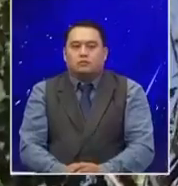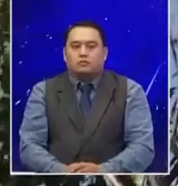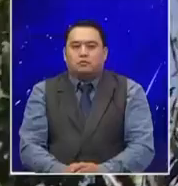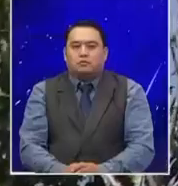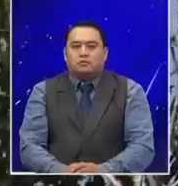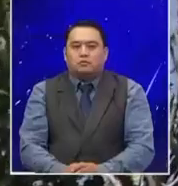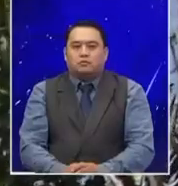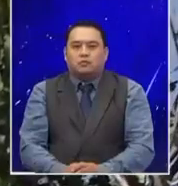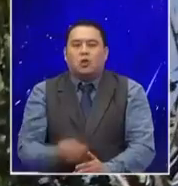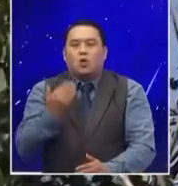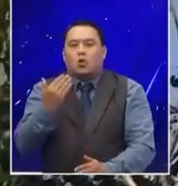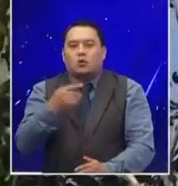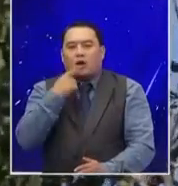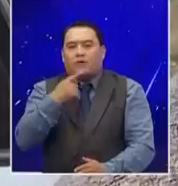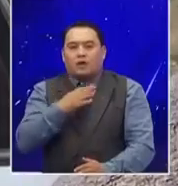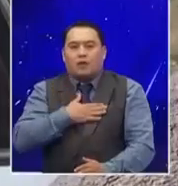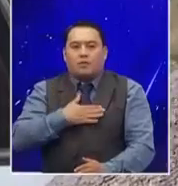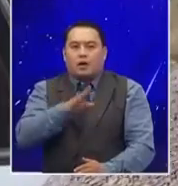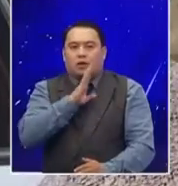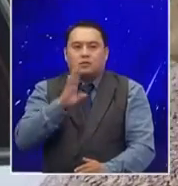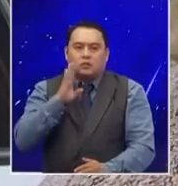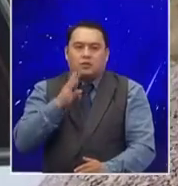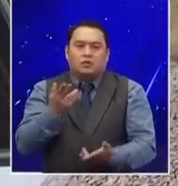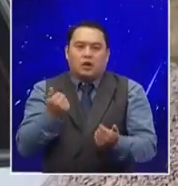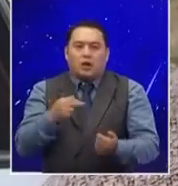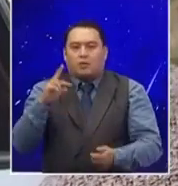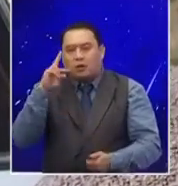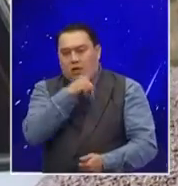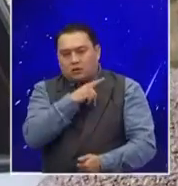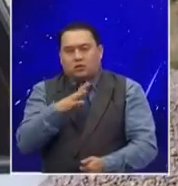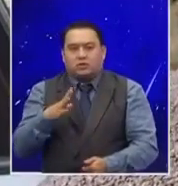справится. Он прям говорит: мам, я оступился, но он не хотел,